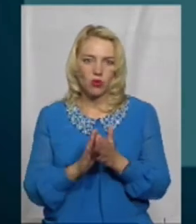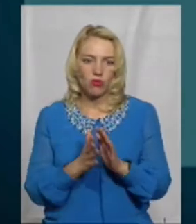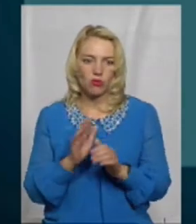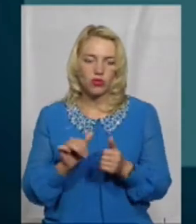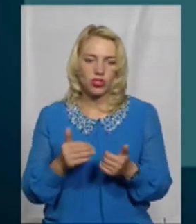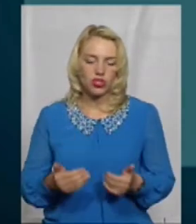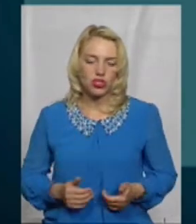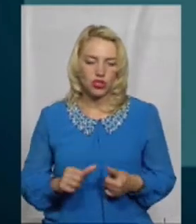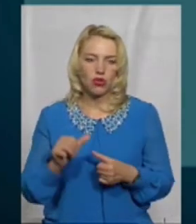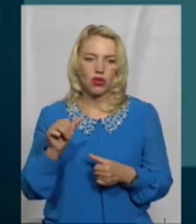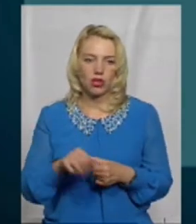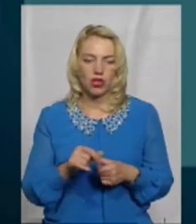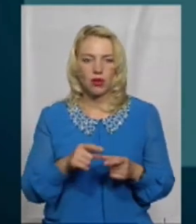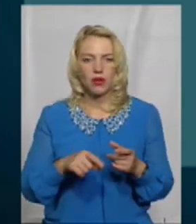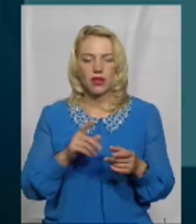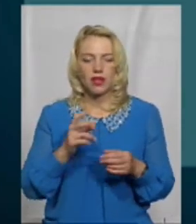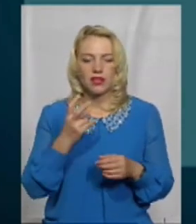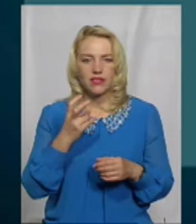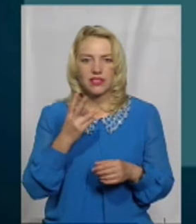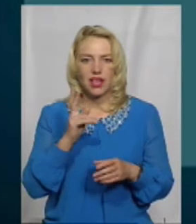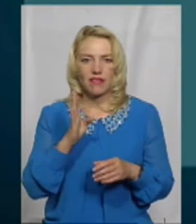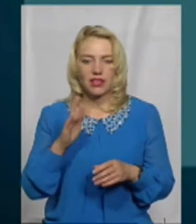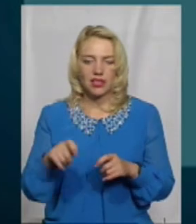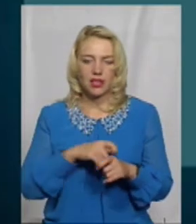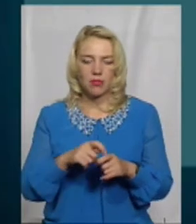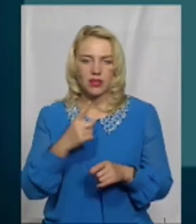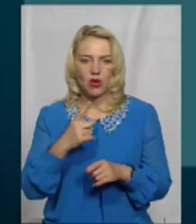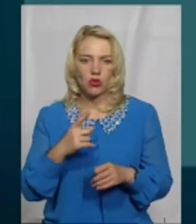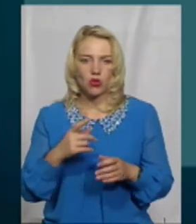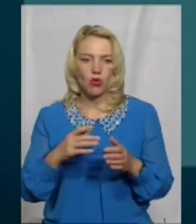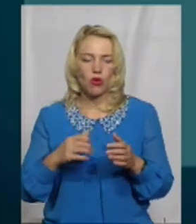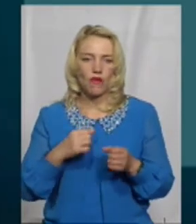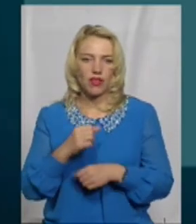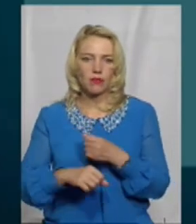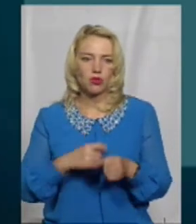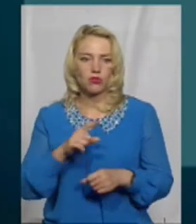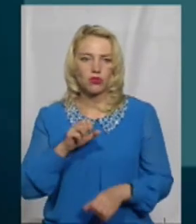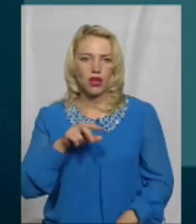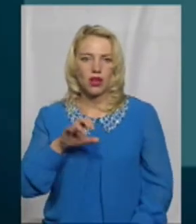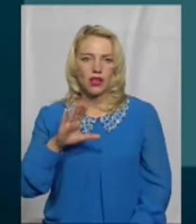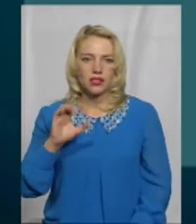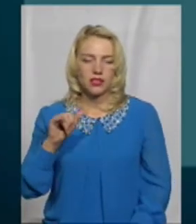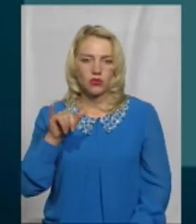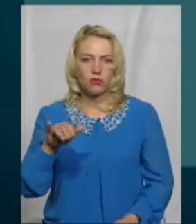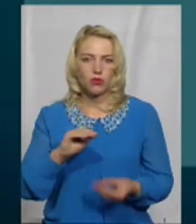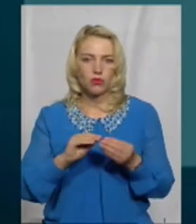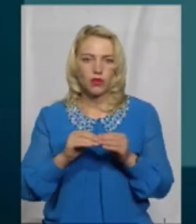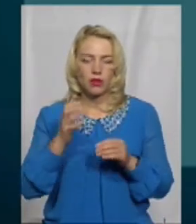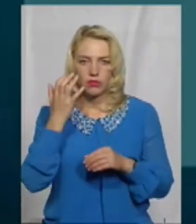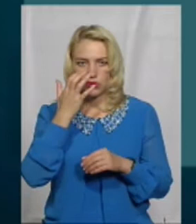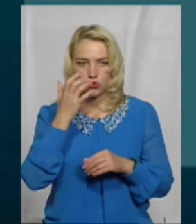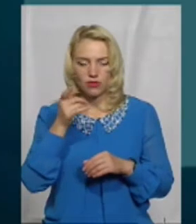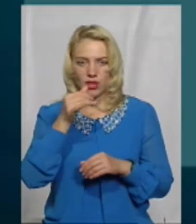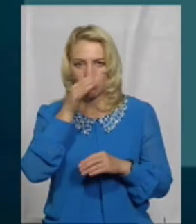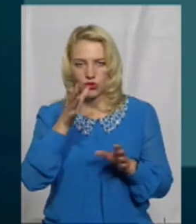окремо. 200 мінімум квадратних метрів буде на одного ведмедя, тому що Аліса, в неї проблеми з зором, вона не може жити з